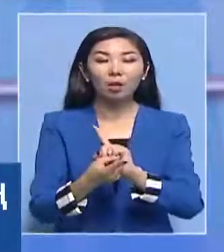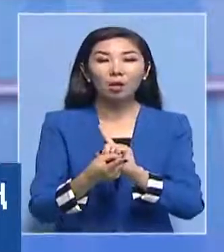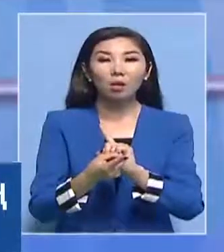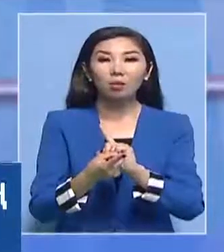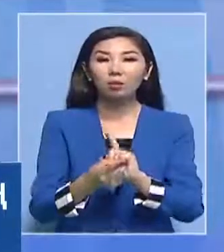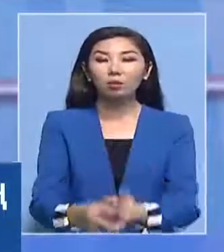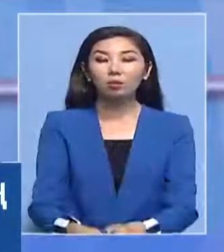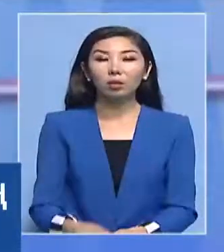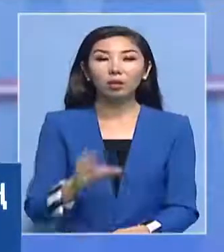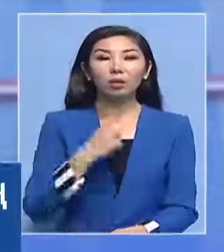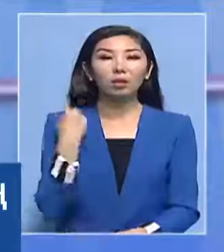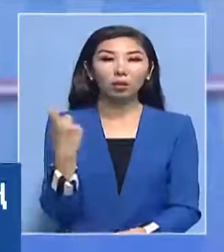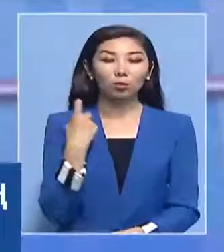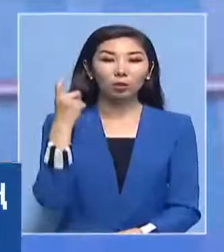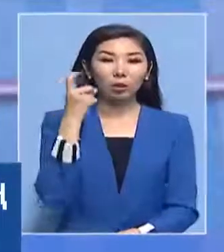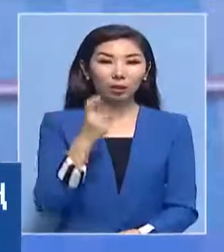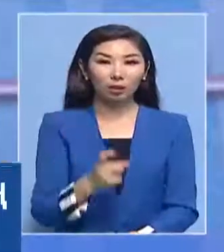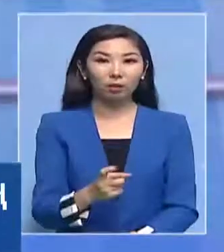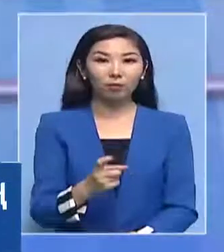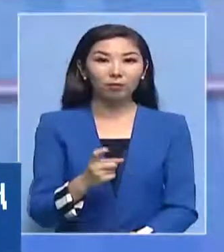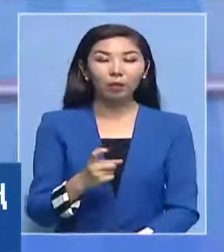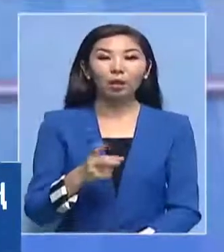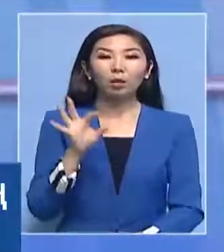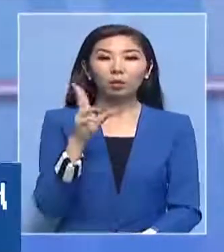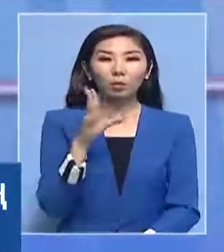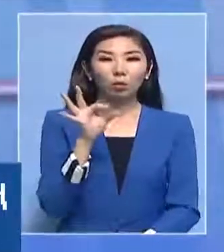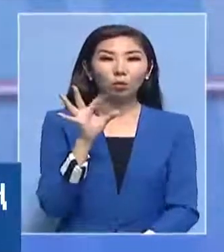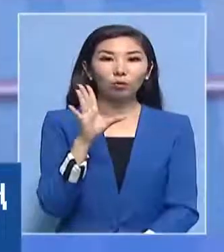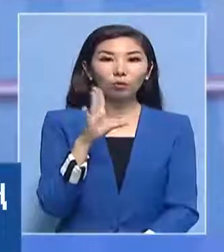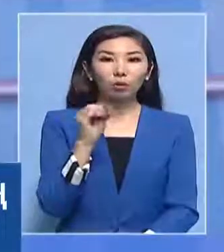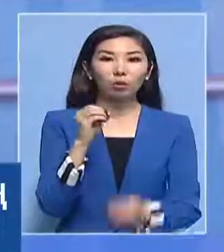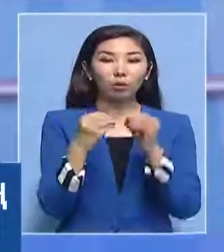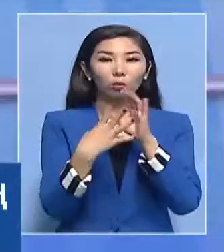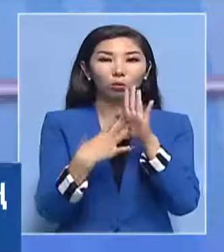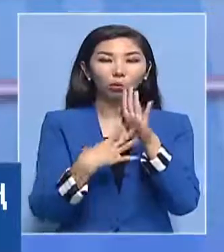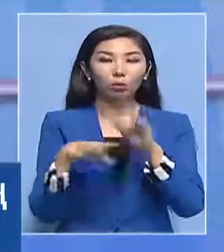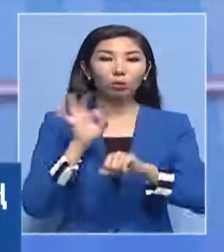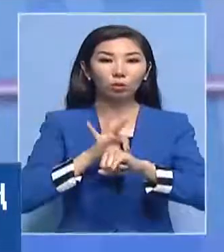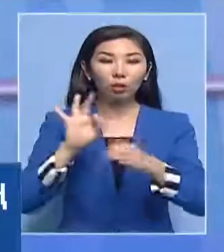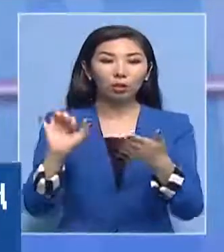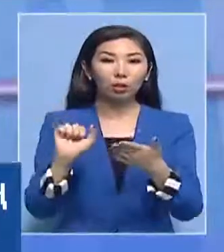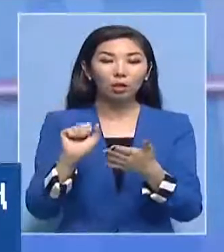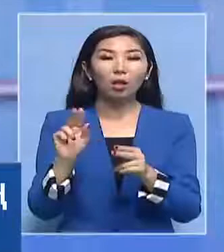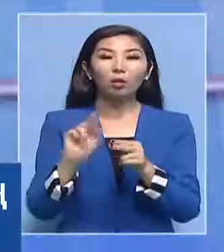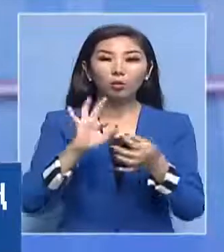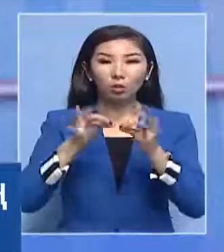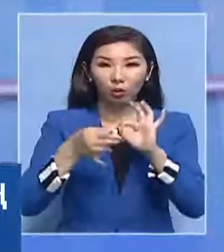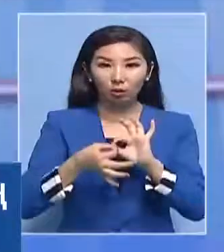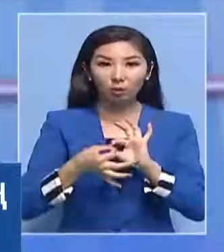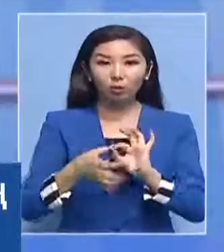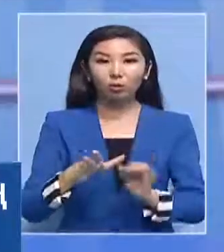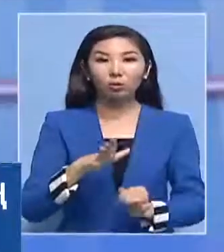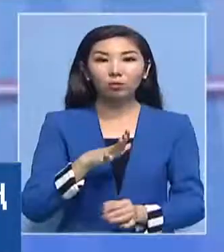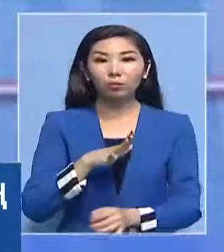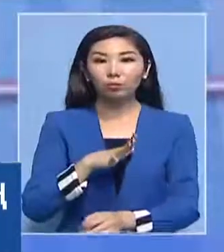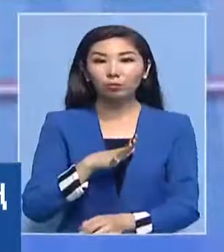енді мына экономикалық жаңа ковидта жаңағы экономикалық жағдайды да күрделендіру ғой.